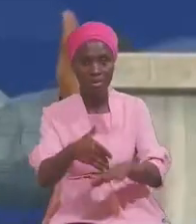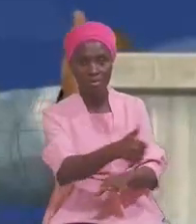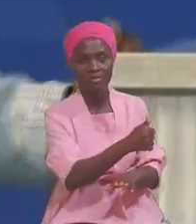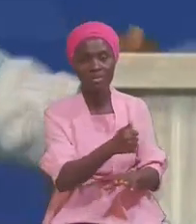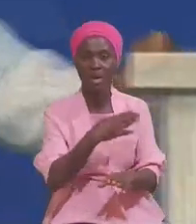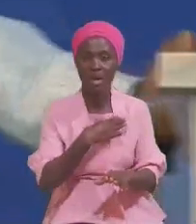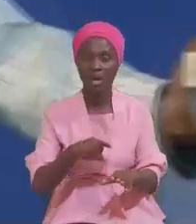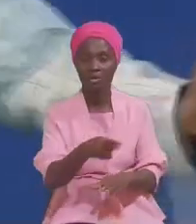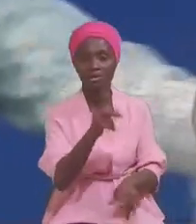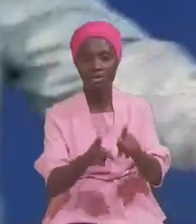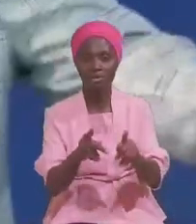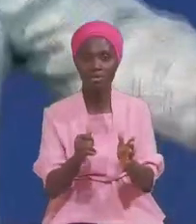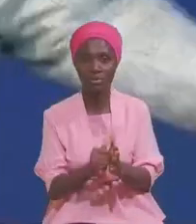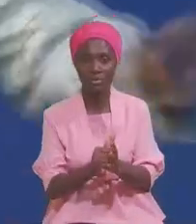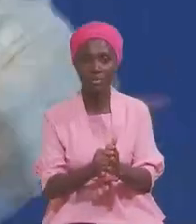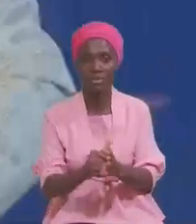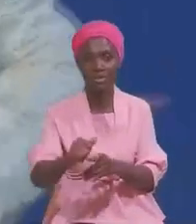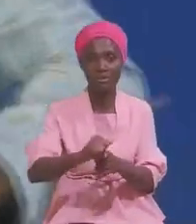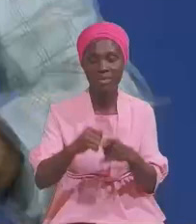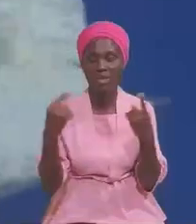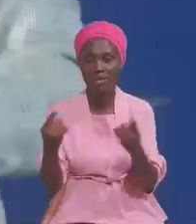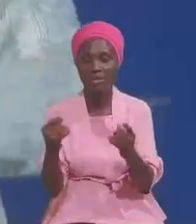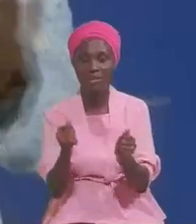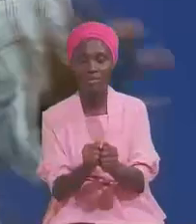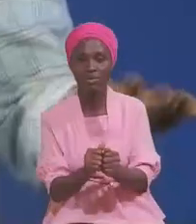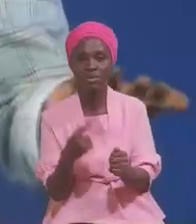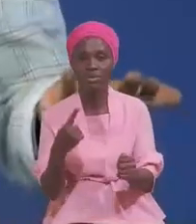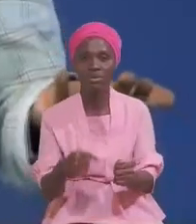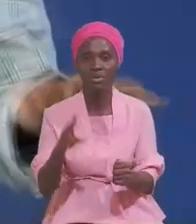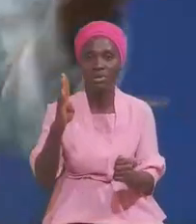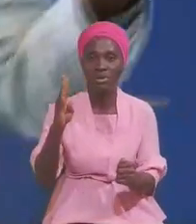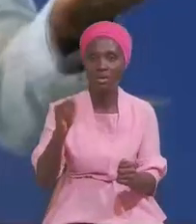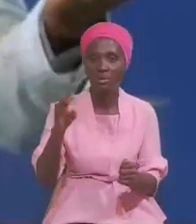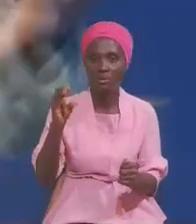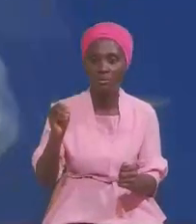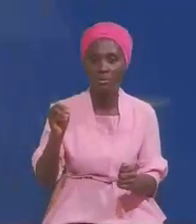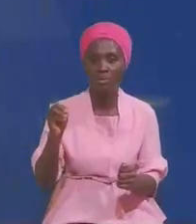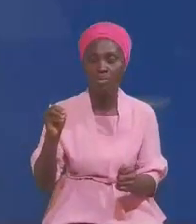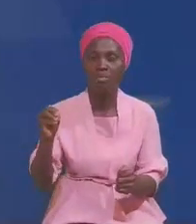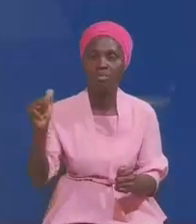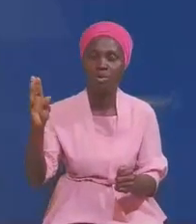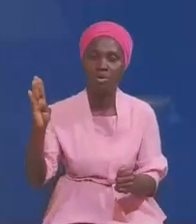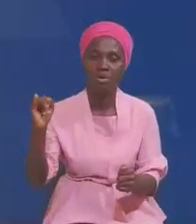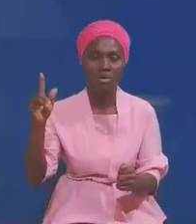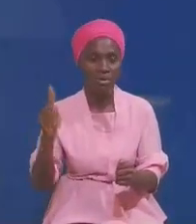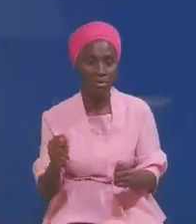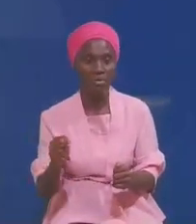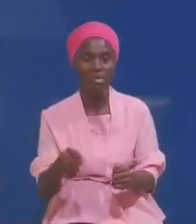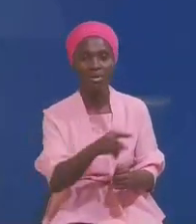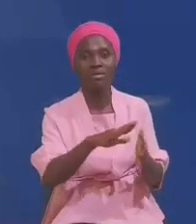les gens, les hommes qui ont commis l'immoralité avec les Moabites, alors et des milliers étaient